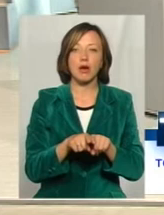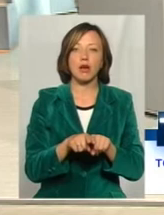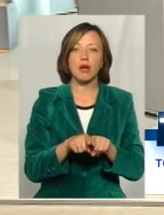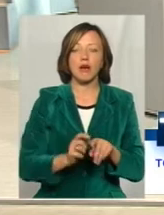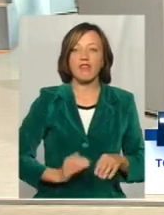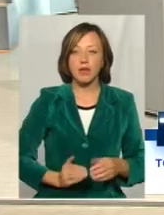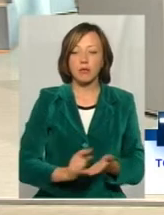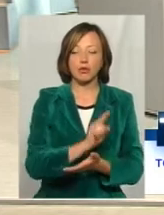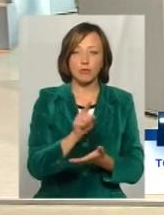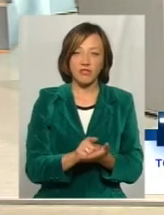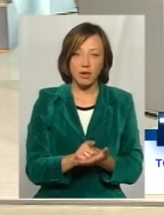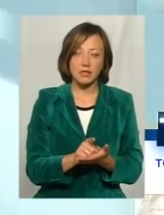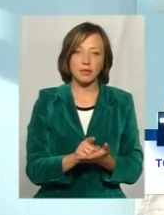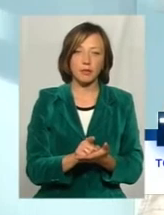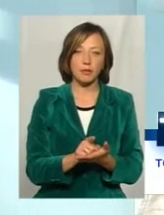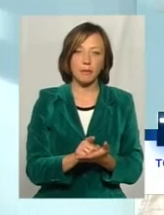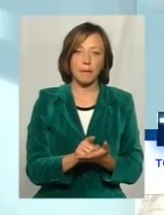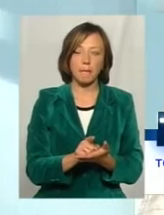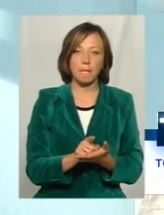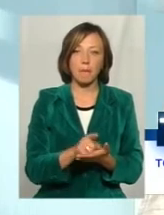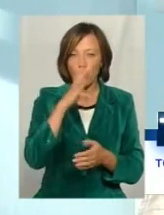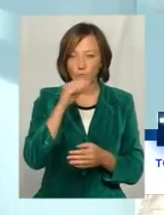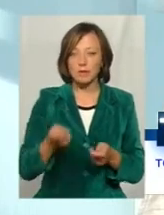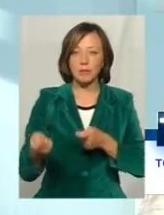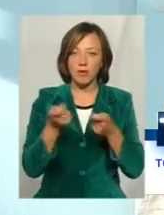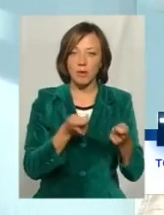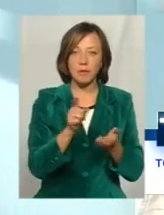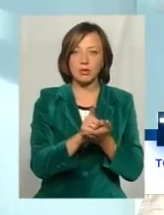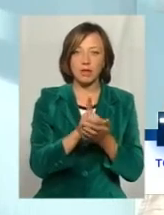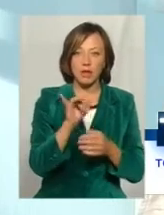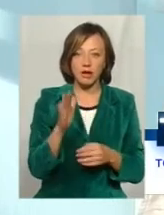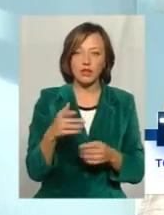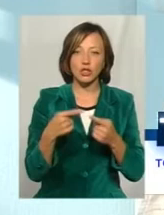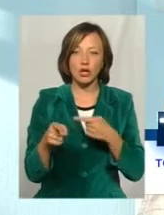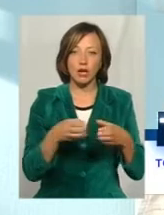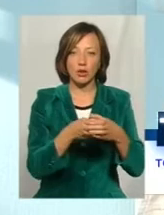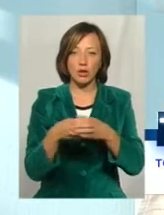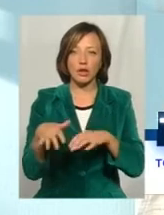перевізник зобов'язаний перевозити пенсіонерів та інші категорії населення.